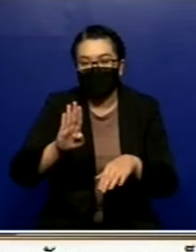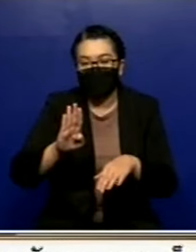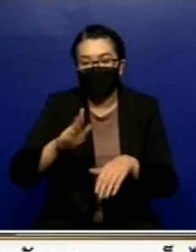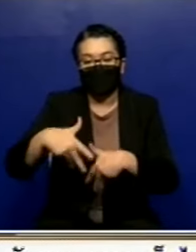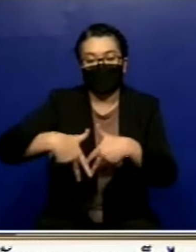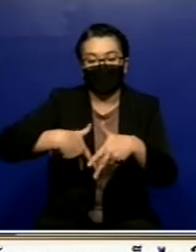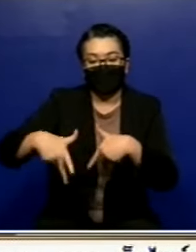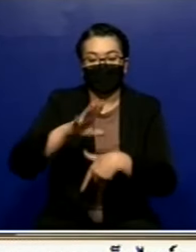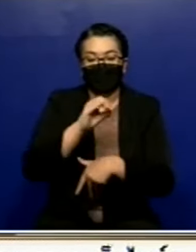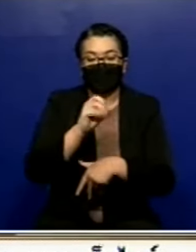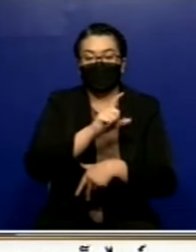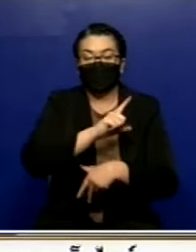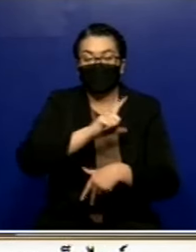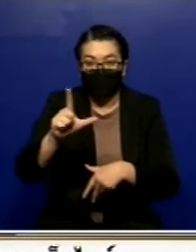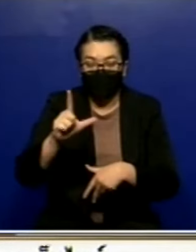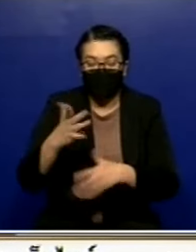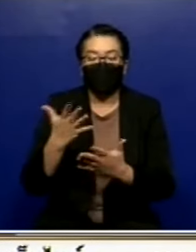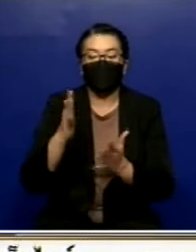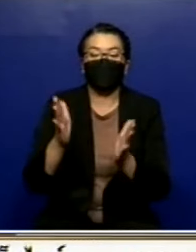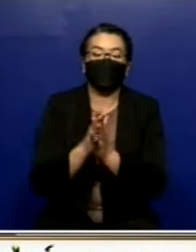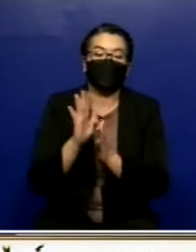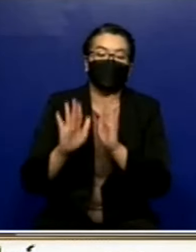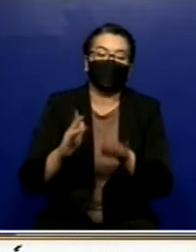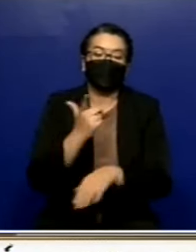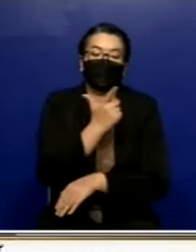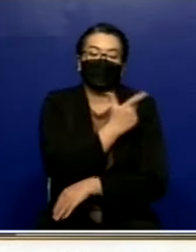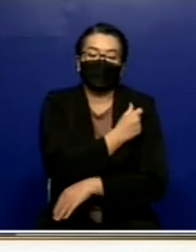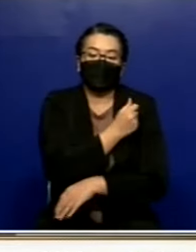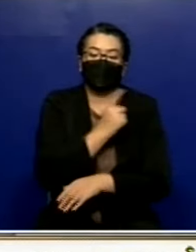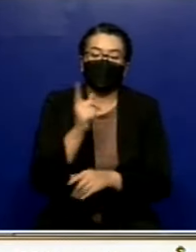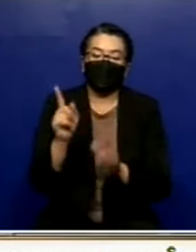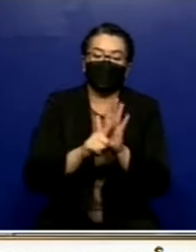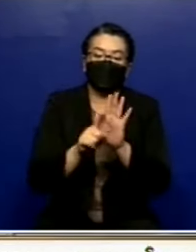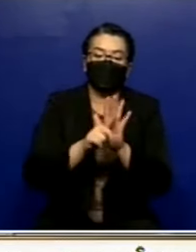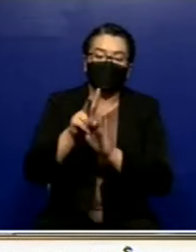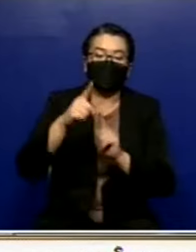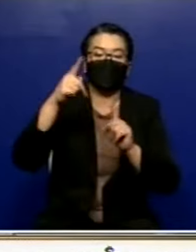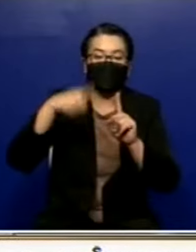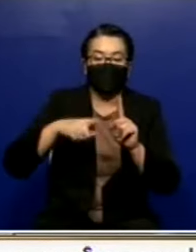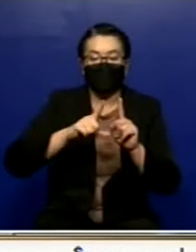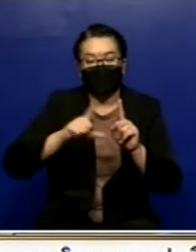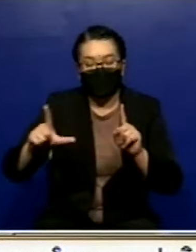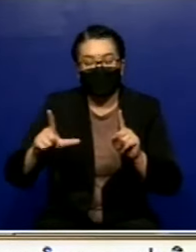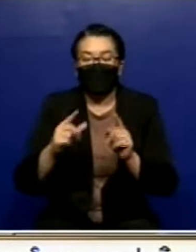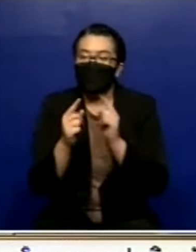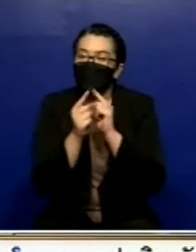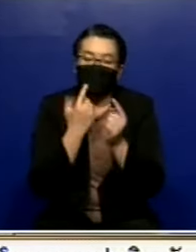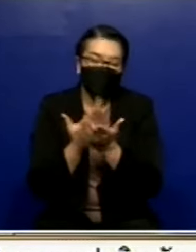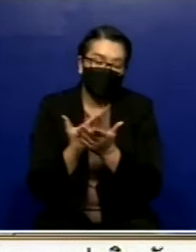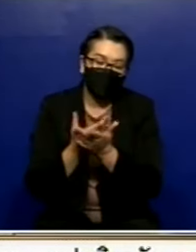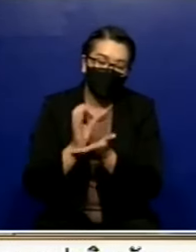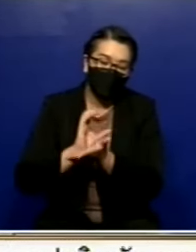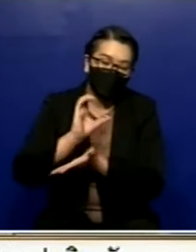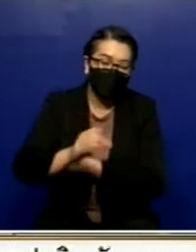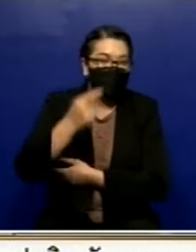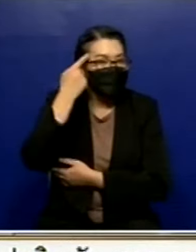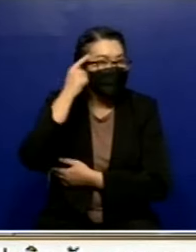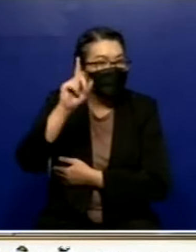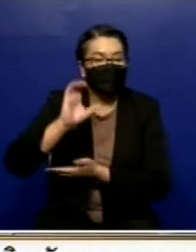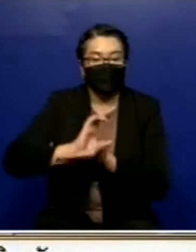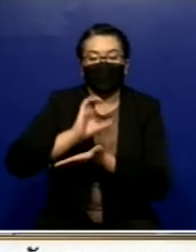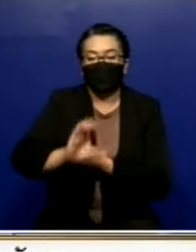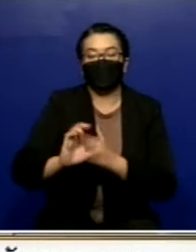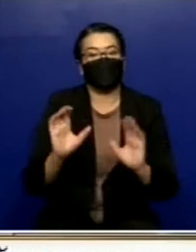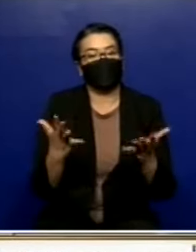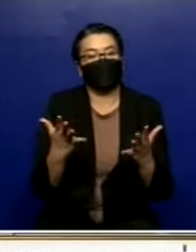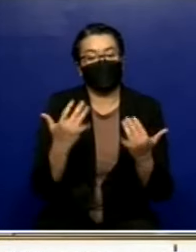ีวา 50 ล้านคนก็ 500 ล้านฉีด 2 ข้างก็ 1,000 ล้านไม่มีการพูดถึงไม่มีการมองวันนี้ในต่าง